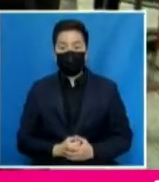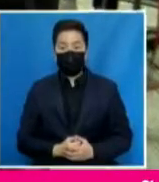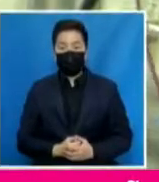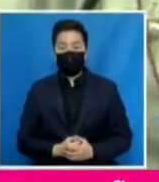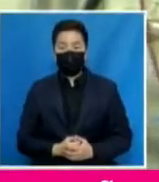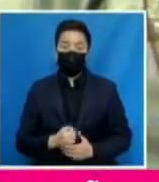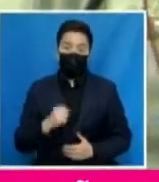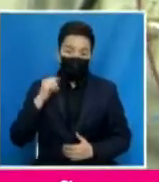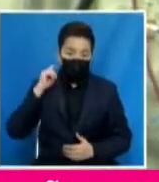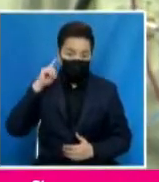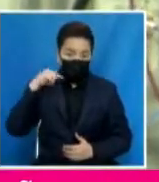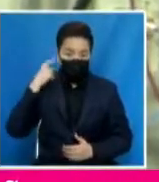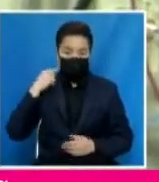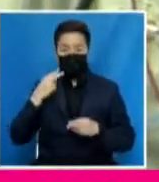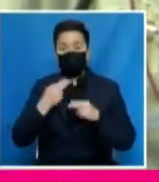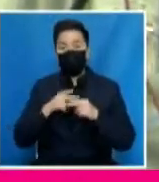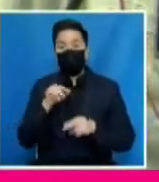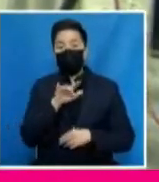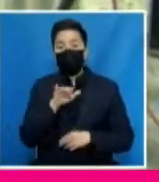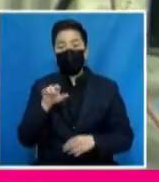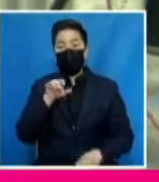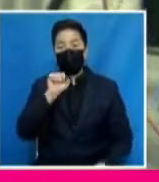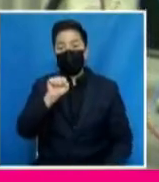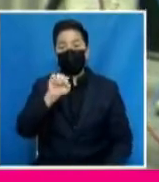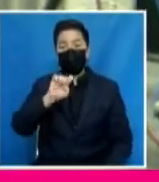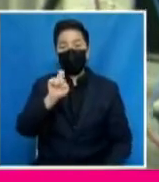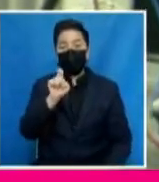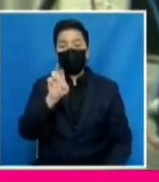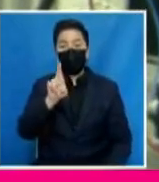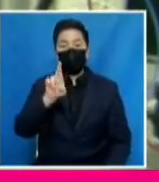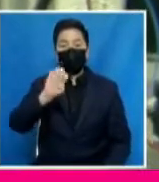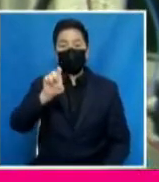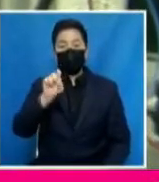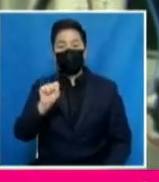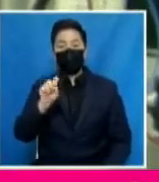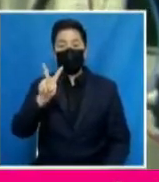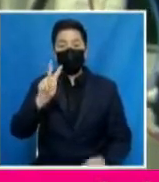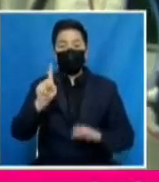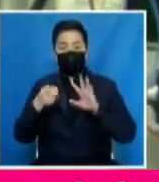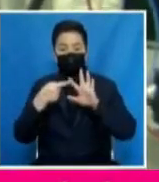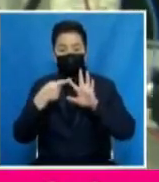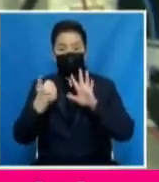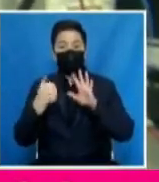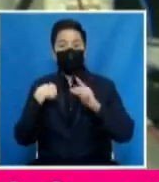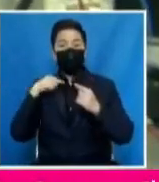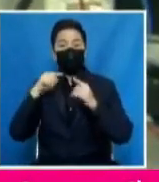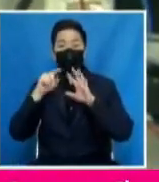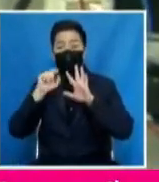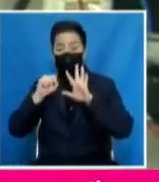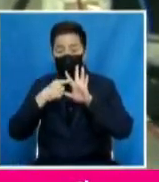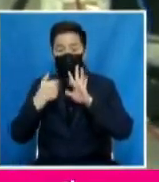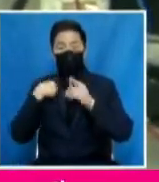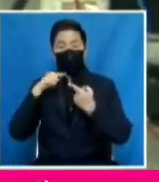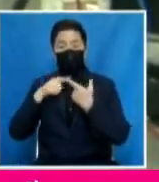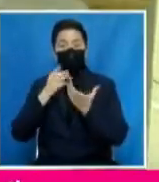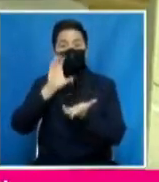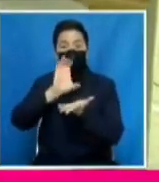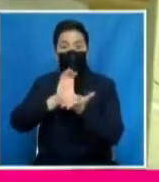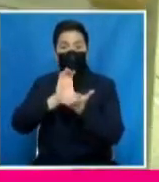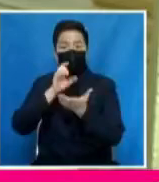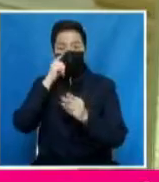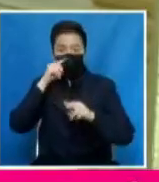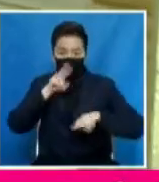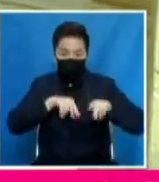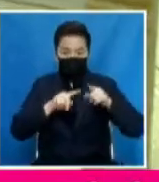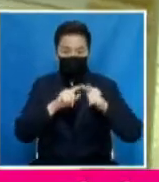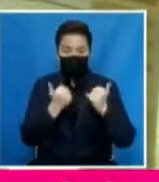คุณสิริสาสายเพชรผู้อำนวยการกองวิเคราะห์งบประมาณ2สำนักงบประมาณกรุงเทพมหานครคุณ